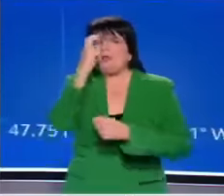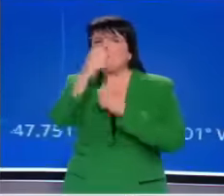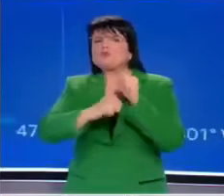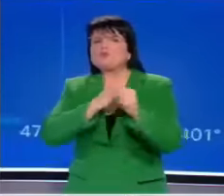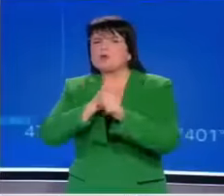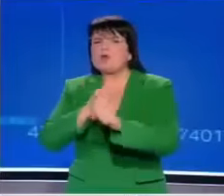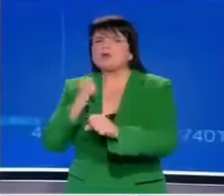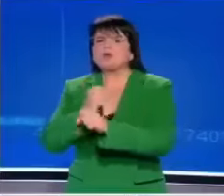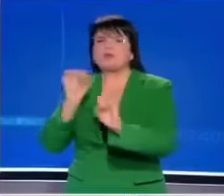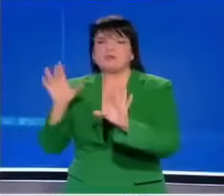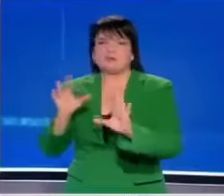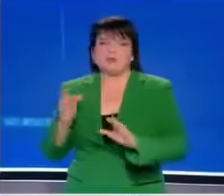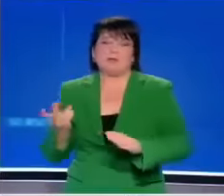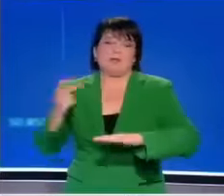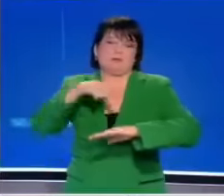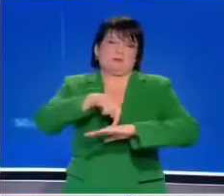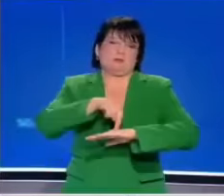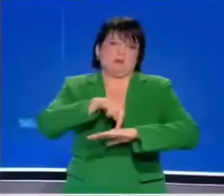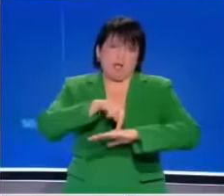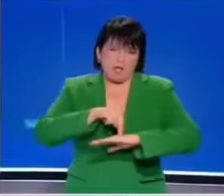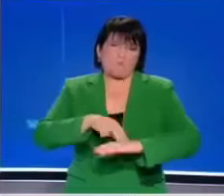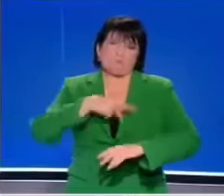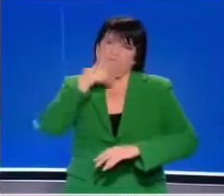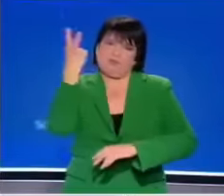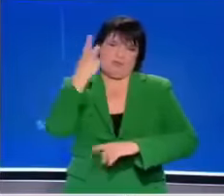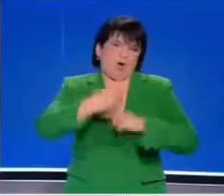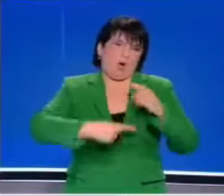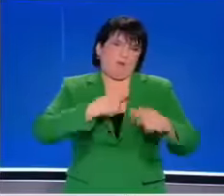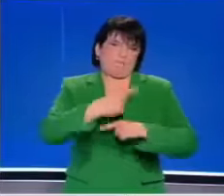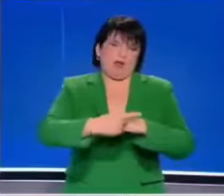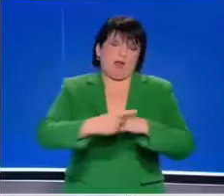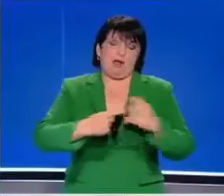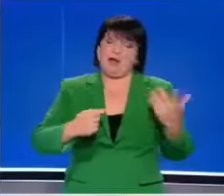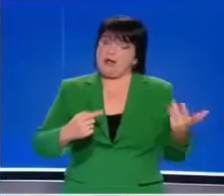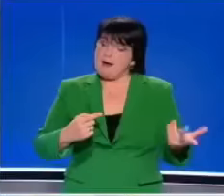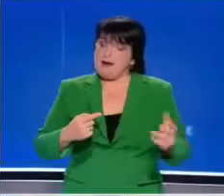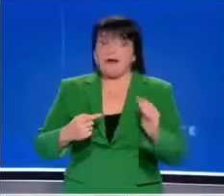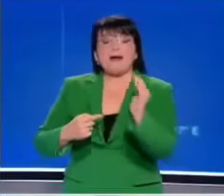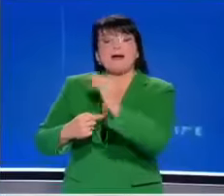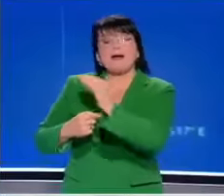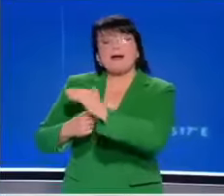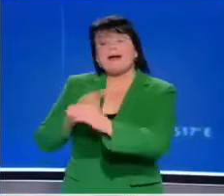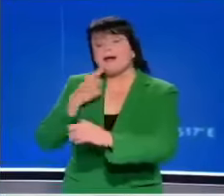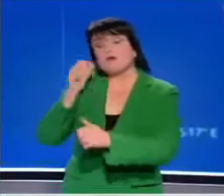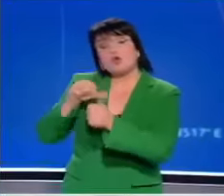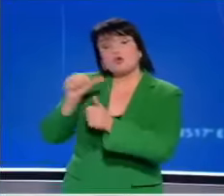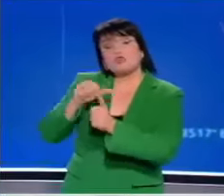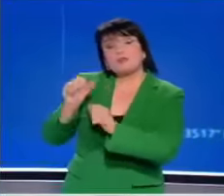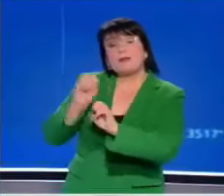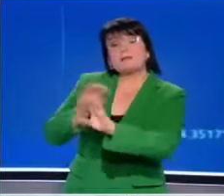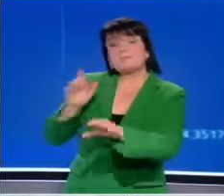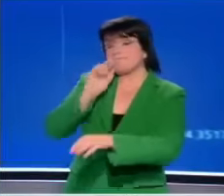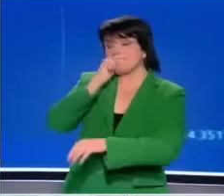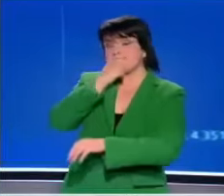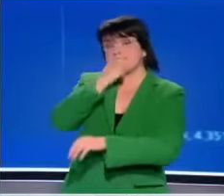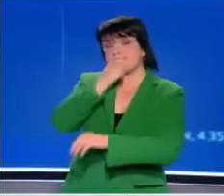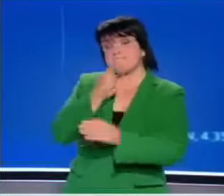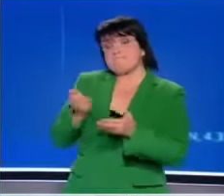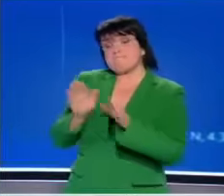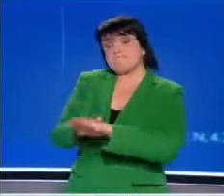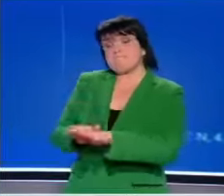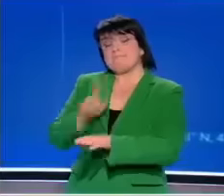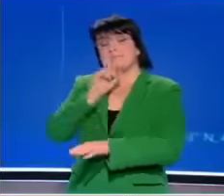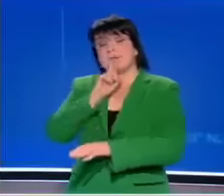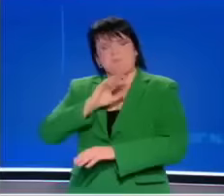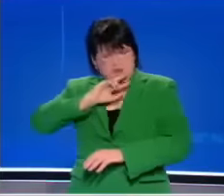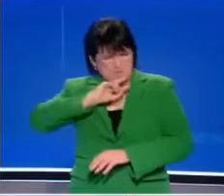χρόνια κατέφυγε στη βουλή των ελλήνων ως κληρονομικό δικαίωμα να λέμε τα π ν ως κύριε κασελάκη τόσους μήνες στη δημοσιότητα το πόθεν έσχες να